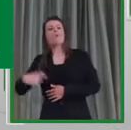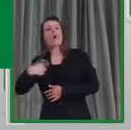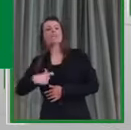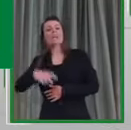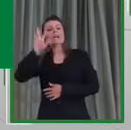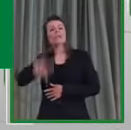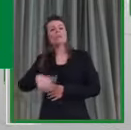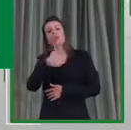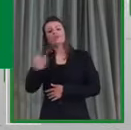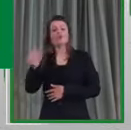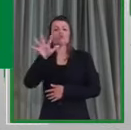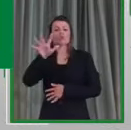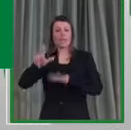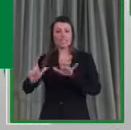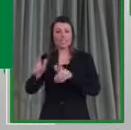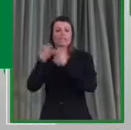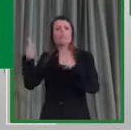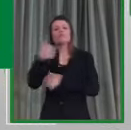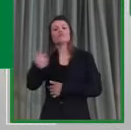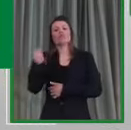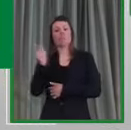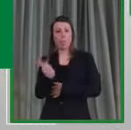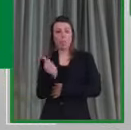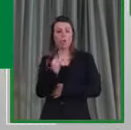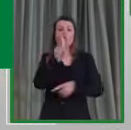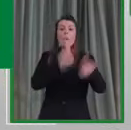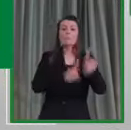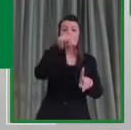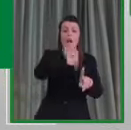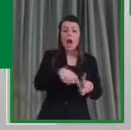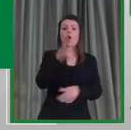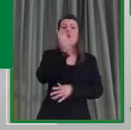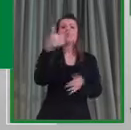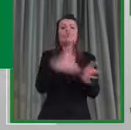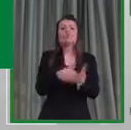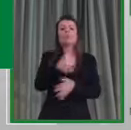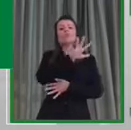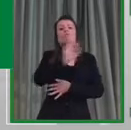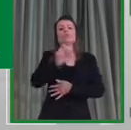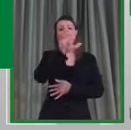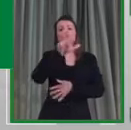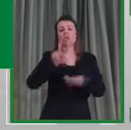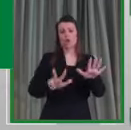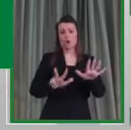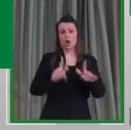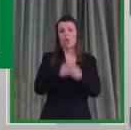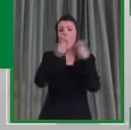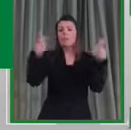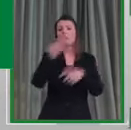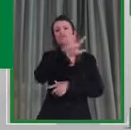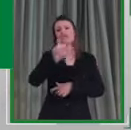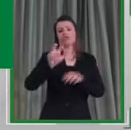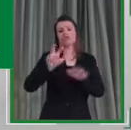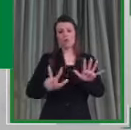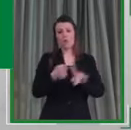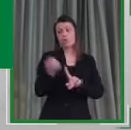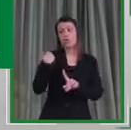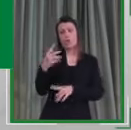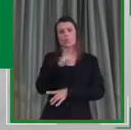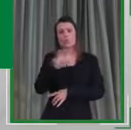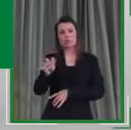3.157 più 111 milano 11.538 più 308 ieri era più